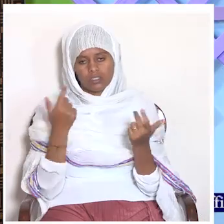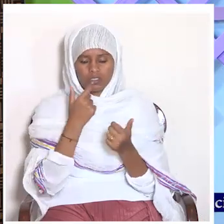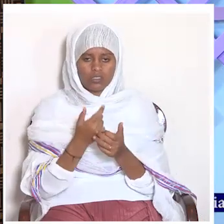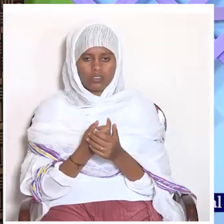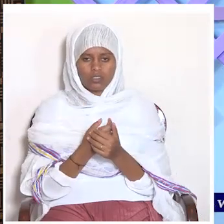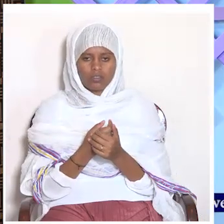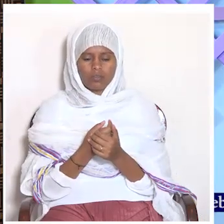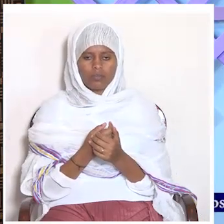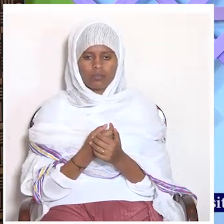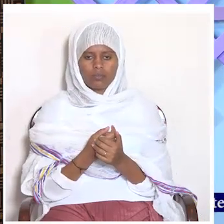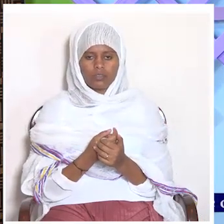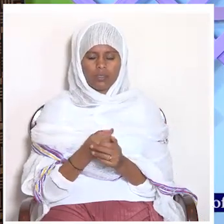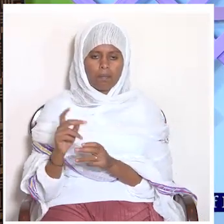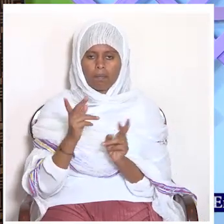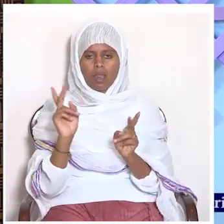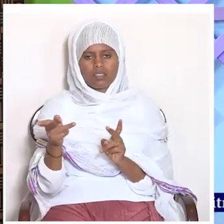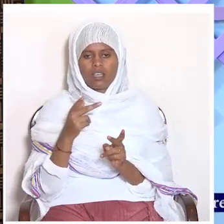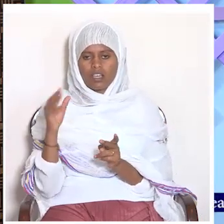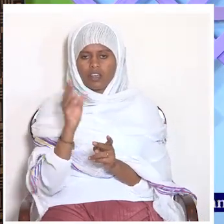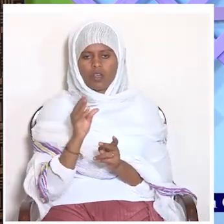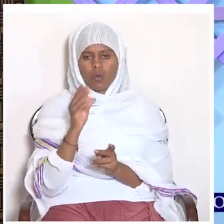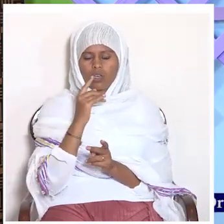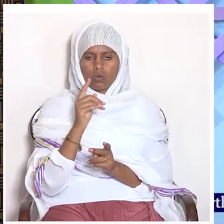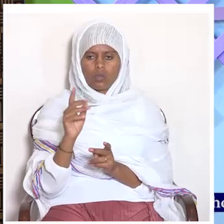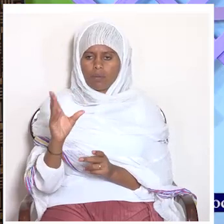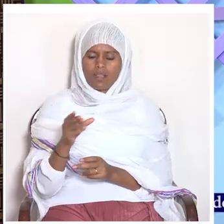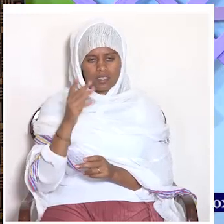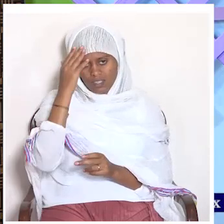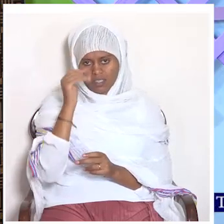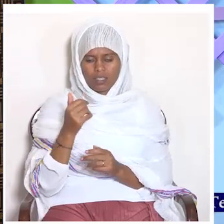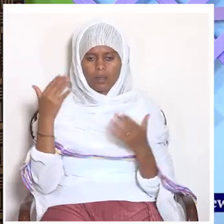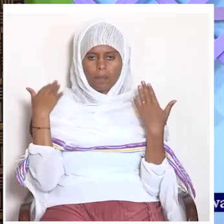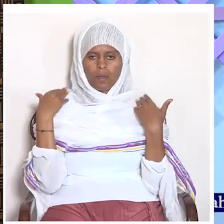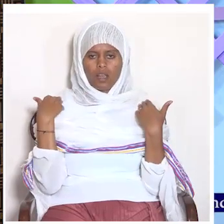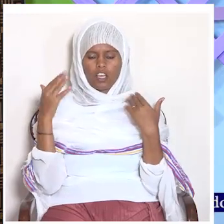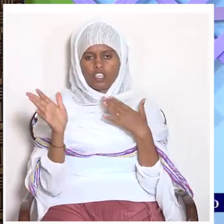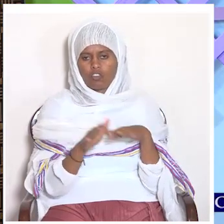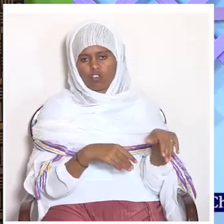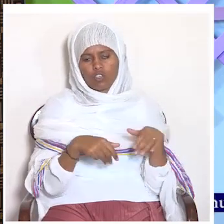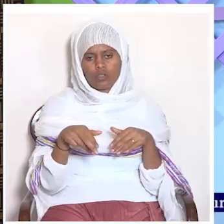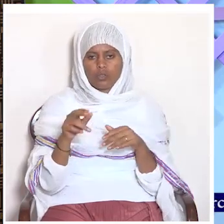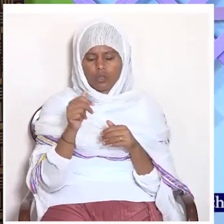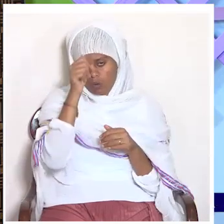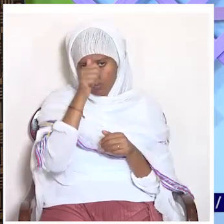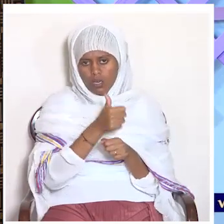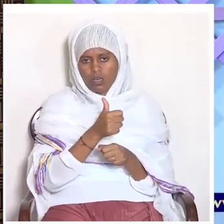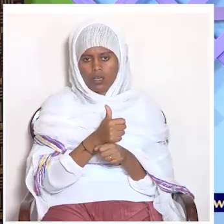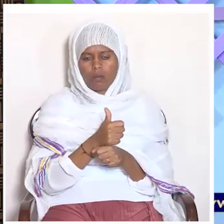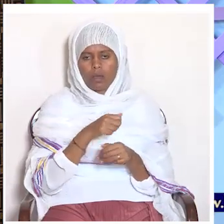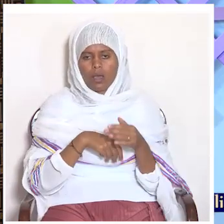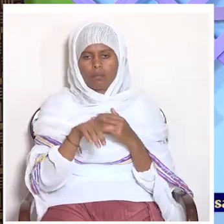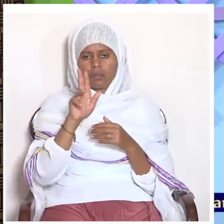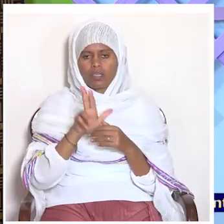ድማ እንድዒ በለ በኣር ምለሳ እንተበሎ እውን ክመልሳ ኣይከኣለን መልኣኽ ገዲፍዎ ከደ።